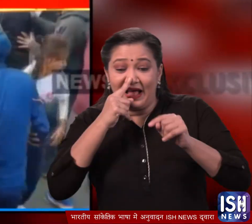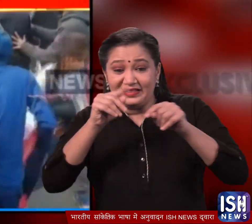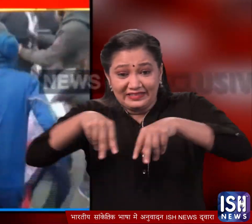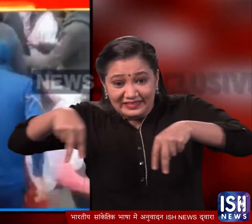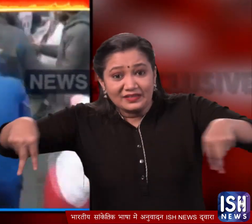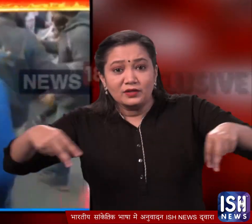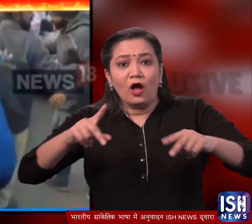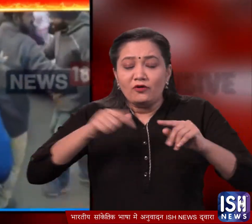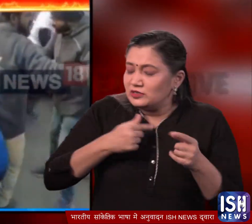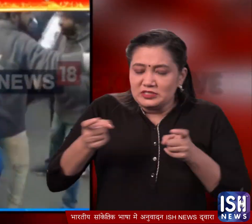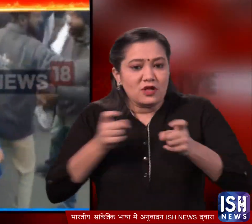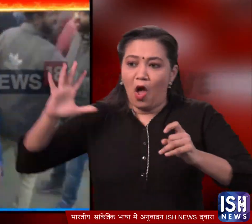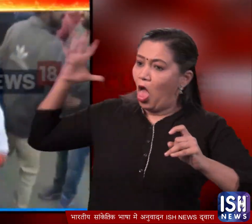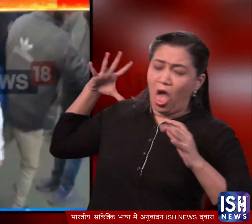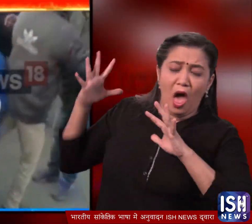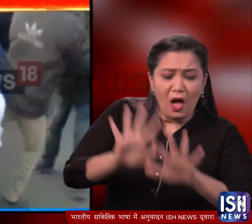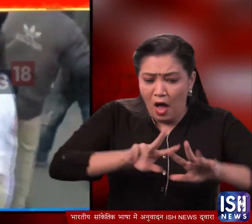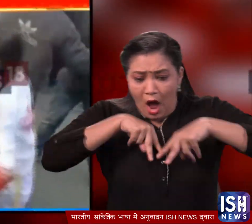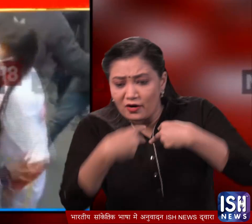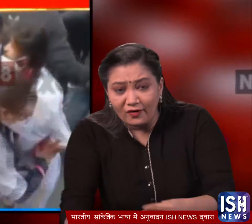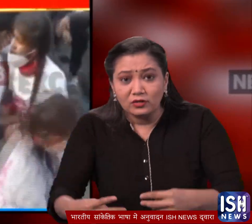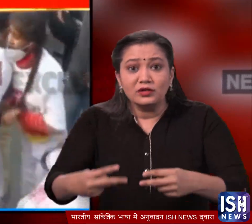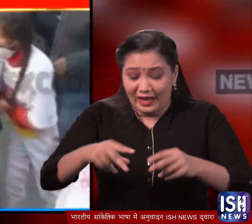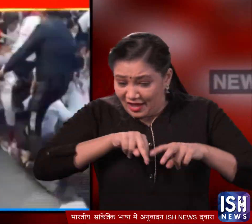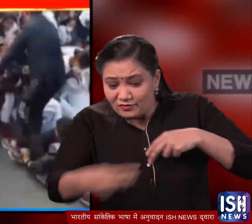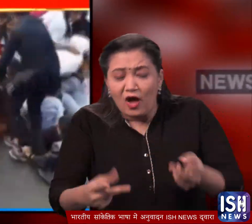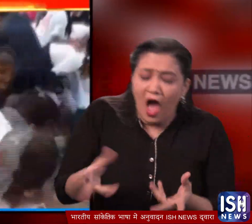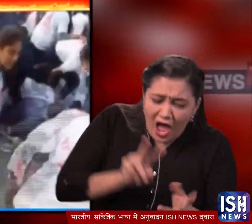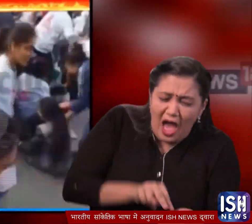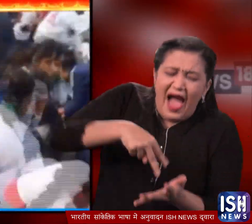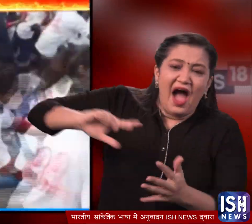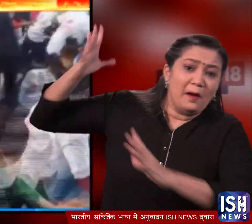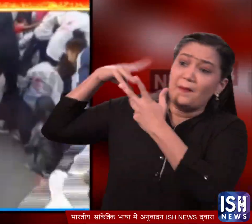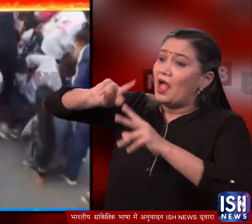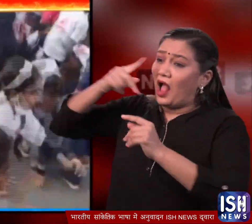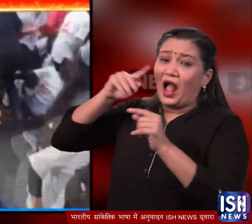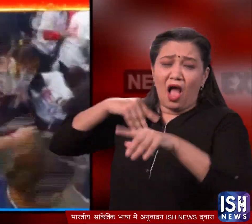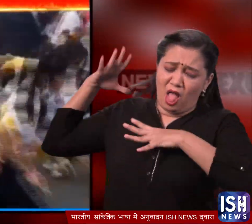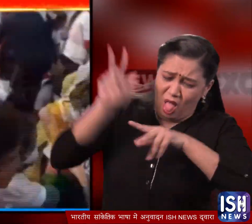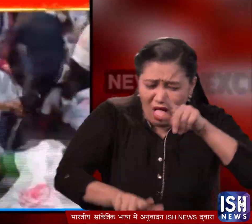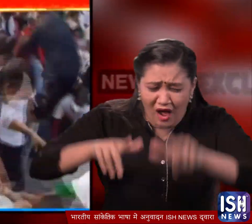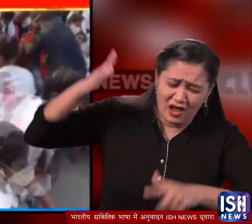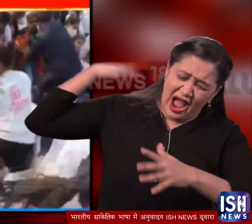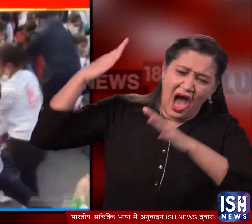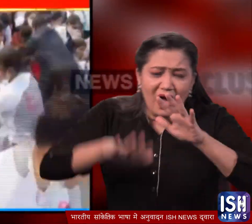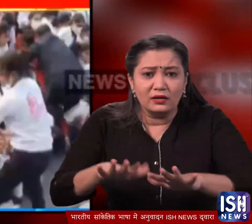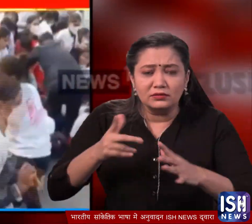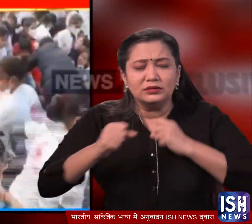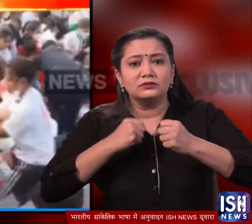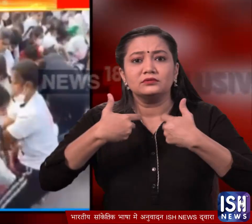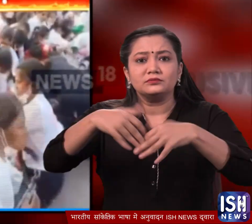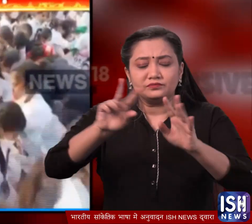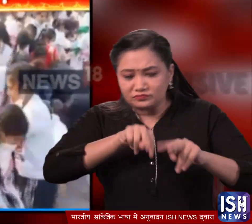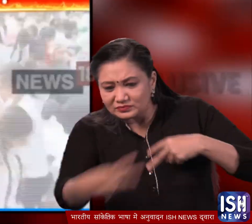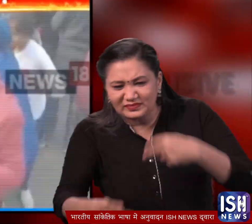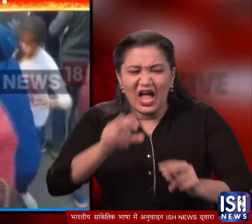नतीजा ये हुआ कि सबसे आगे खड़ी लड़कियां खुद को संभाल नहीं पाईं और गिर गईं, जिसके बाद तो उन्हें दोबारा उठने का मौका ही नहीं मिला। अरे